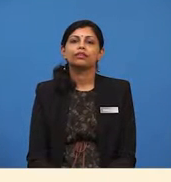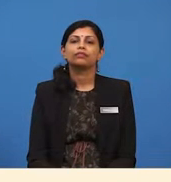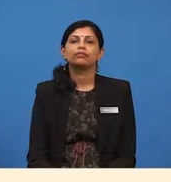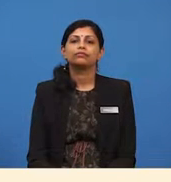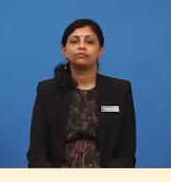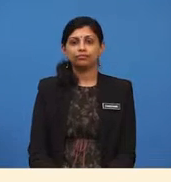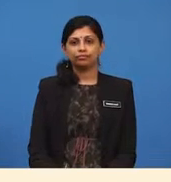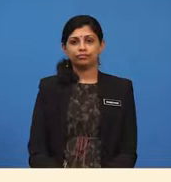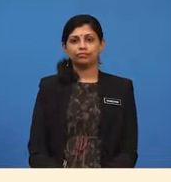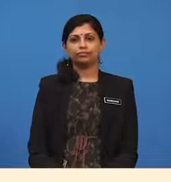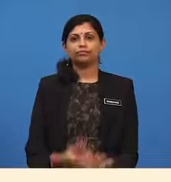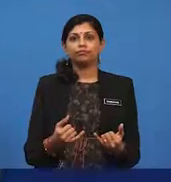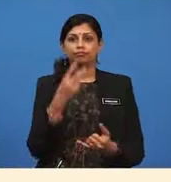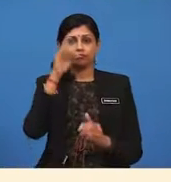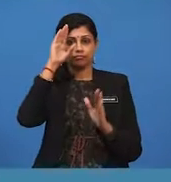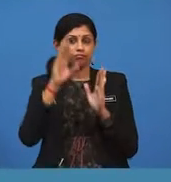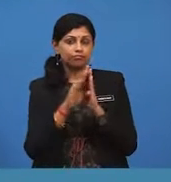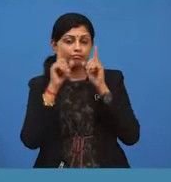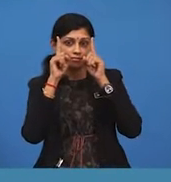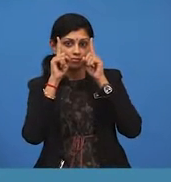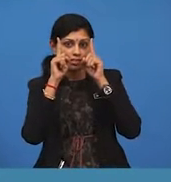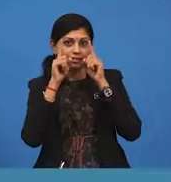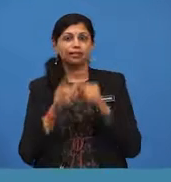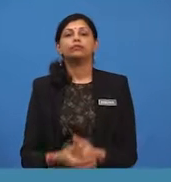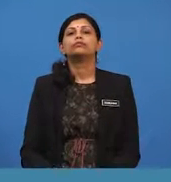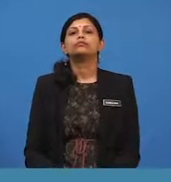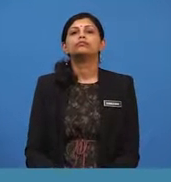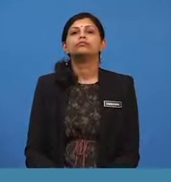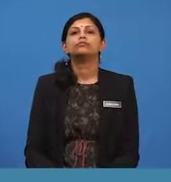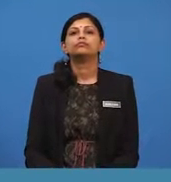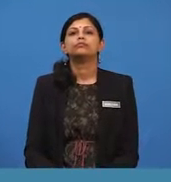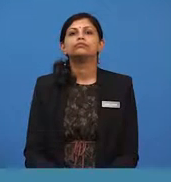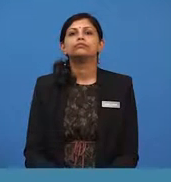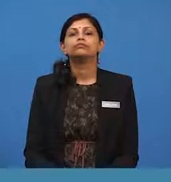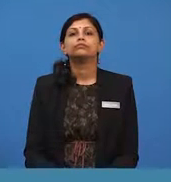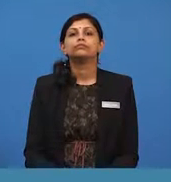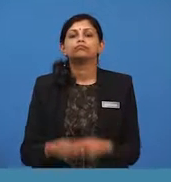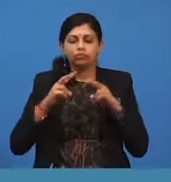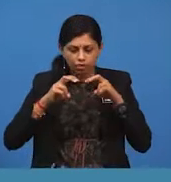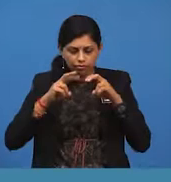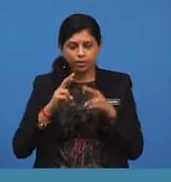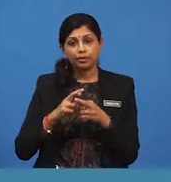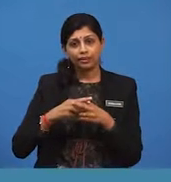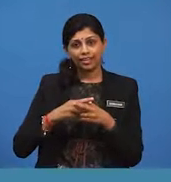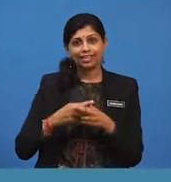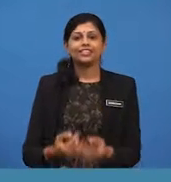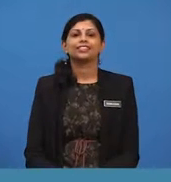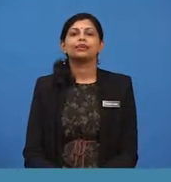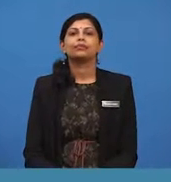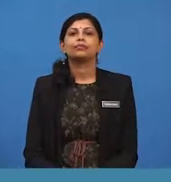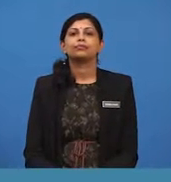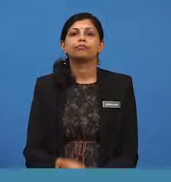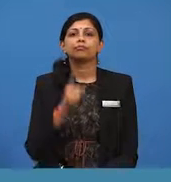Mari kita lihat pada paparan ini. Paparan ini menunjukkan eksperimen ringkas terdiri dari